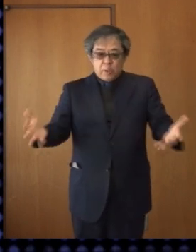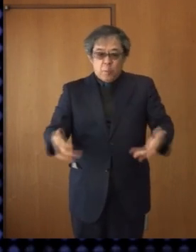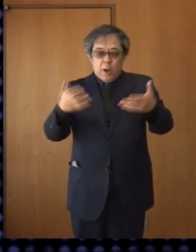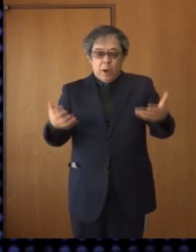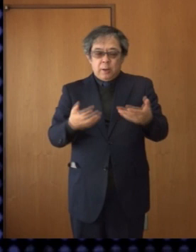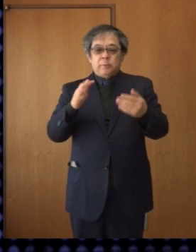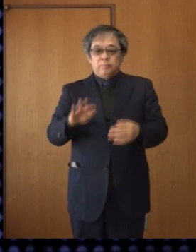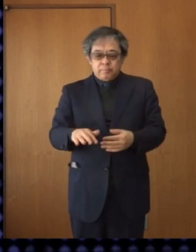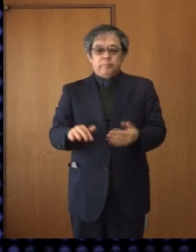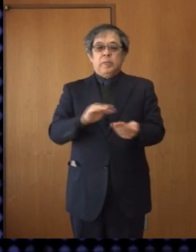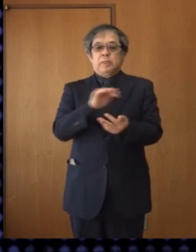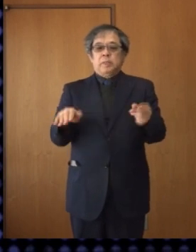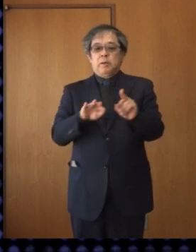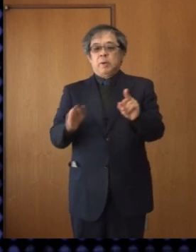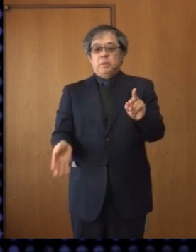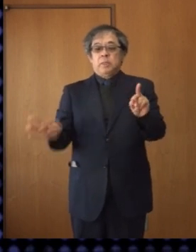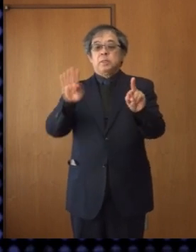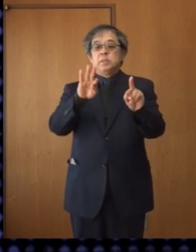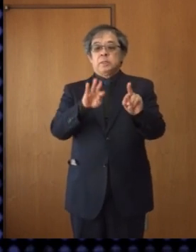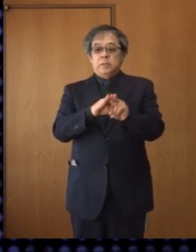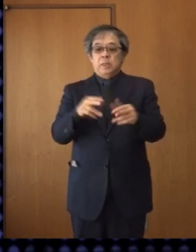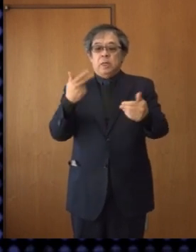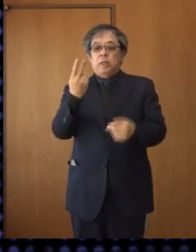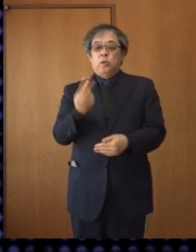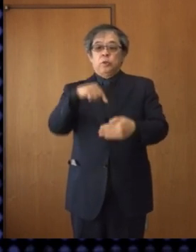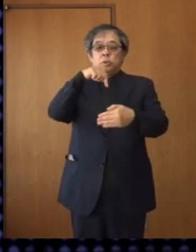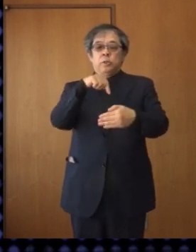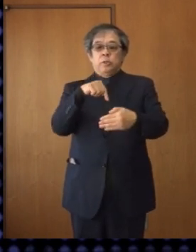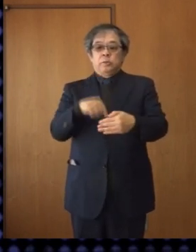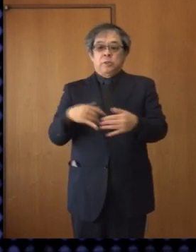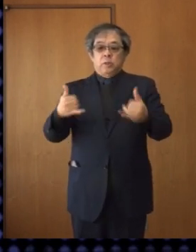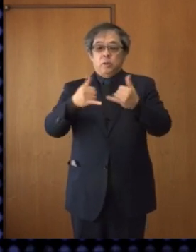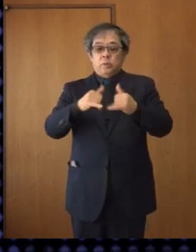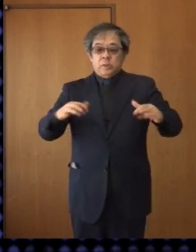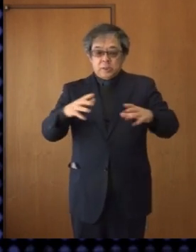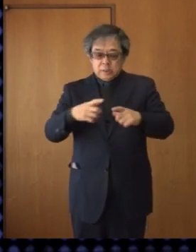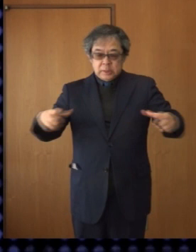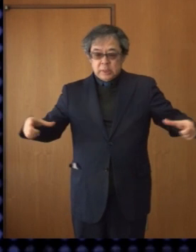多摩センターに都内最大級のクレーンゲーム専門店も開業。